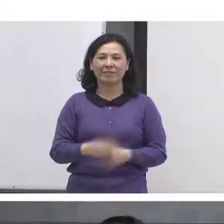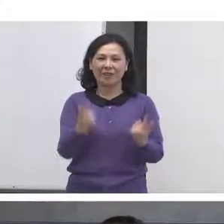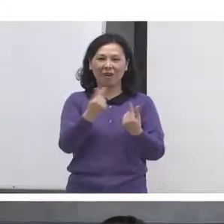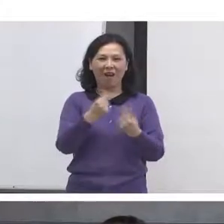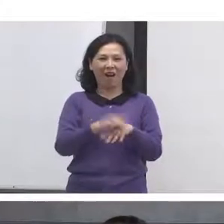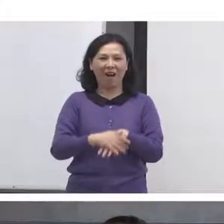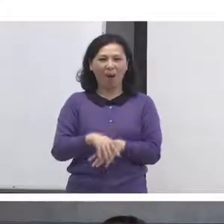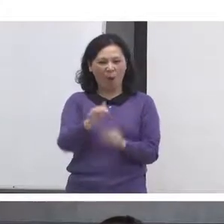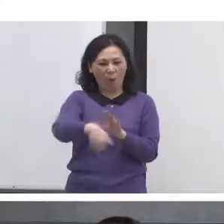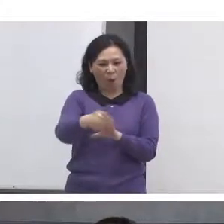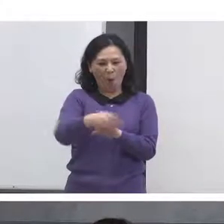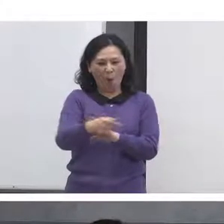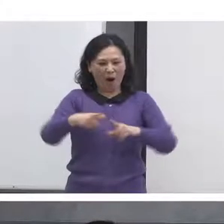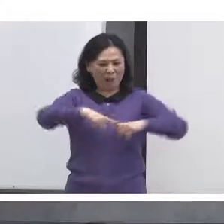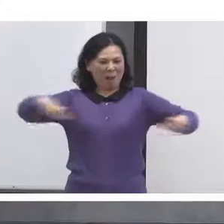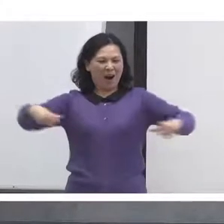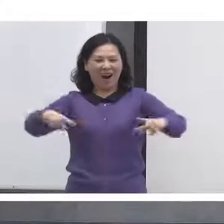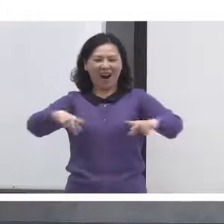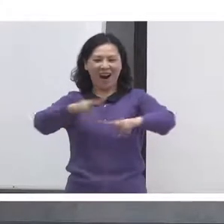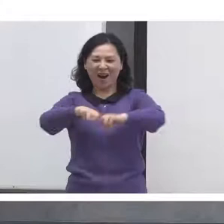坑。 对，